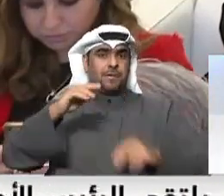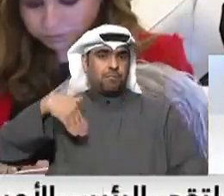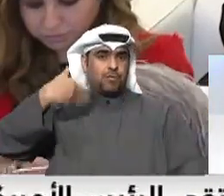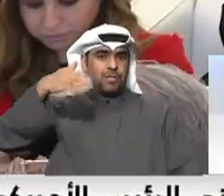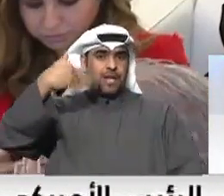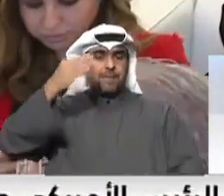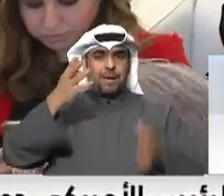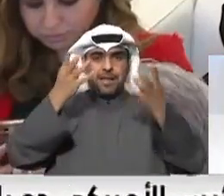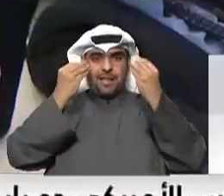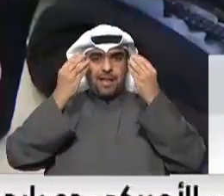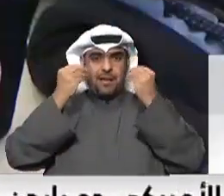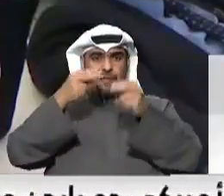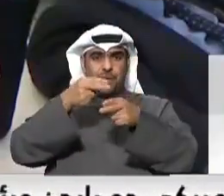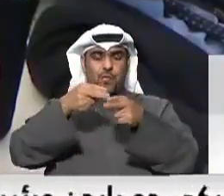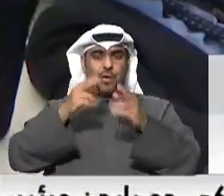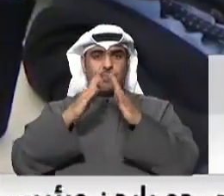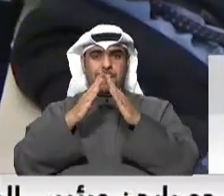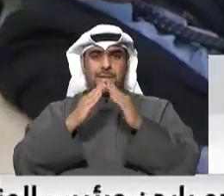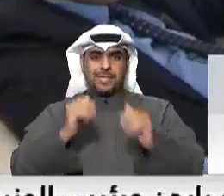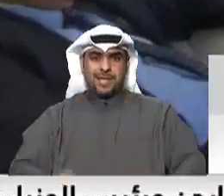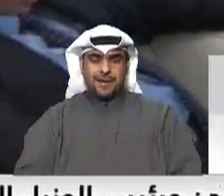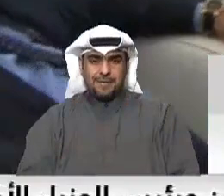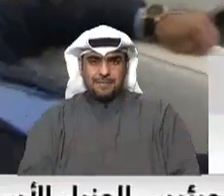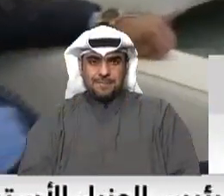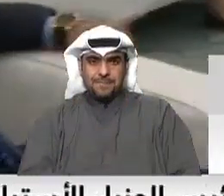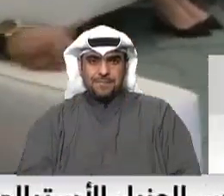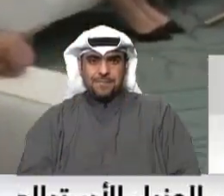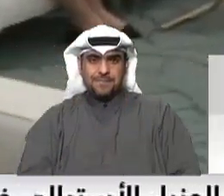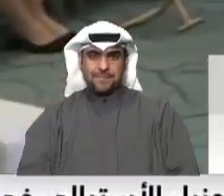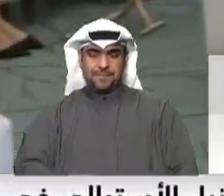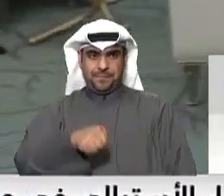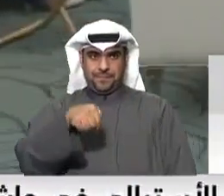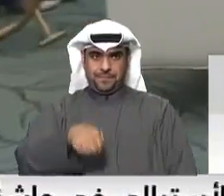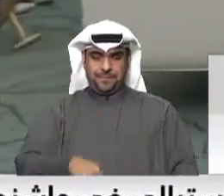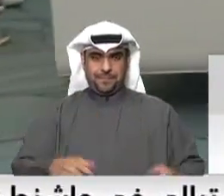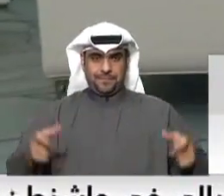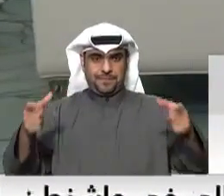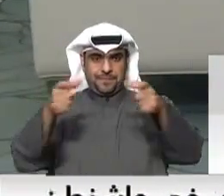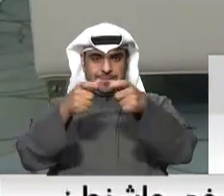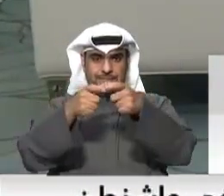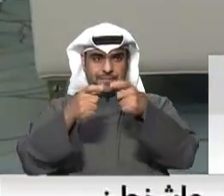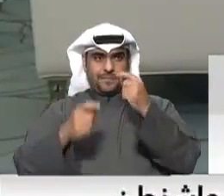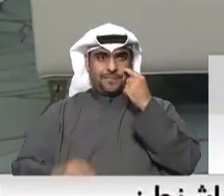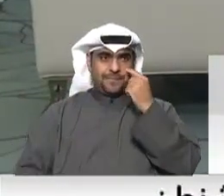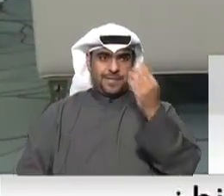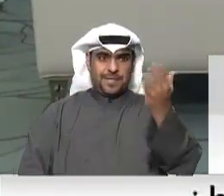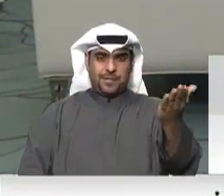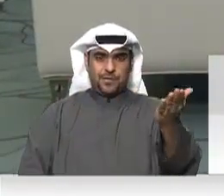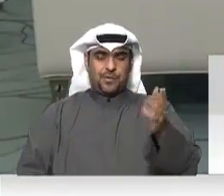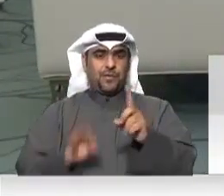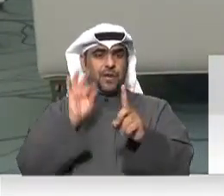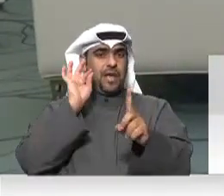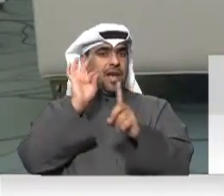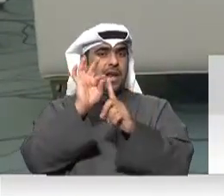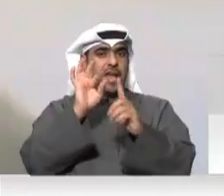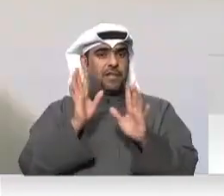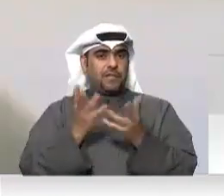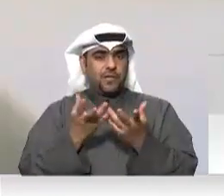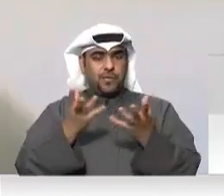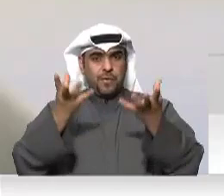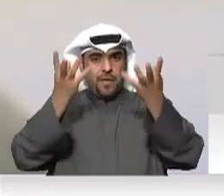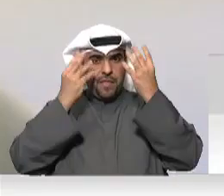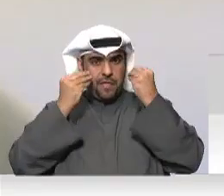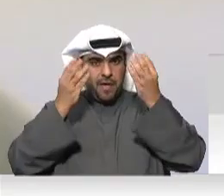الثقافي بين مصر والكويت. الندوة تهدف من خلال هذه الكوكبة من صناع الثقافة على الساحة الفكرية